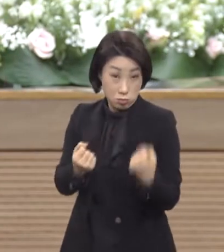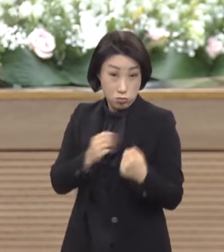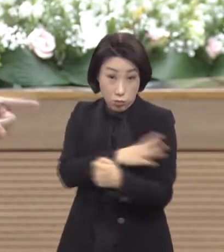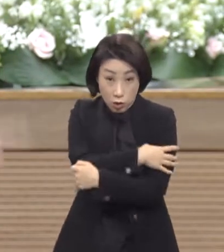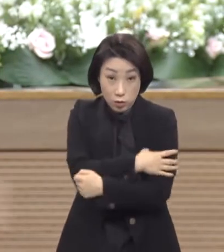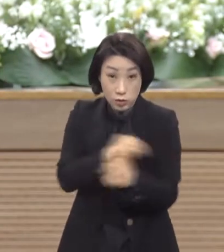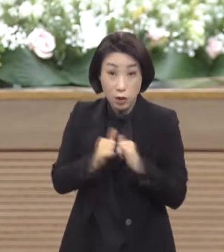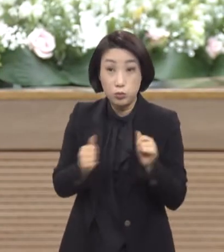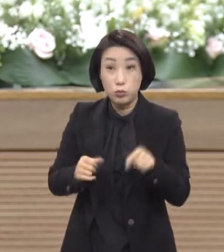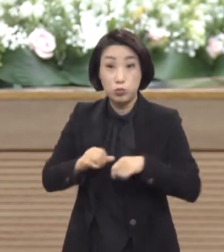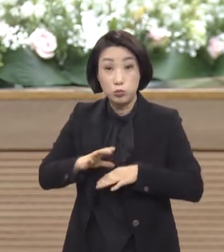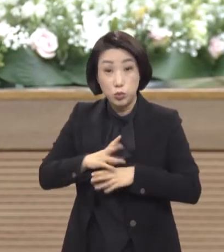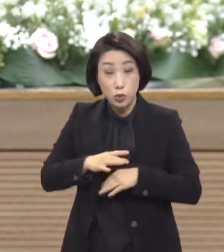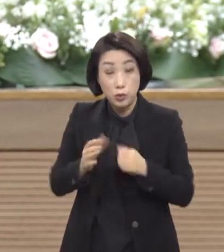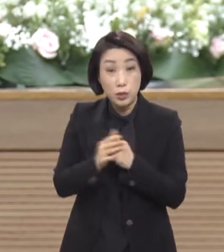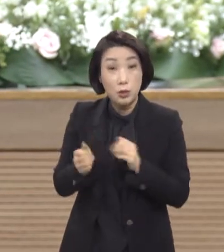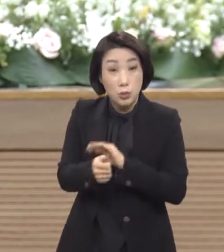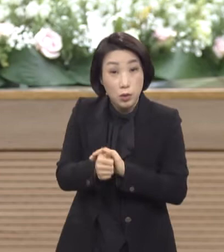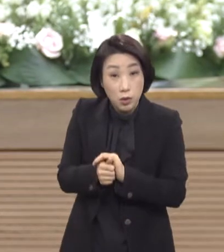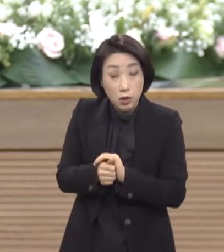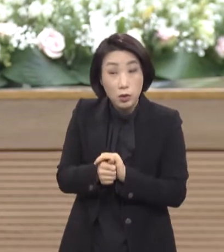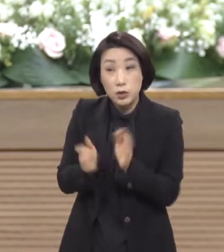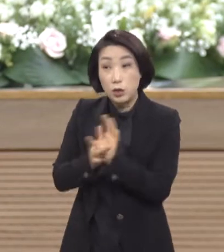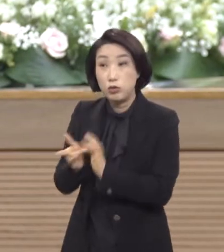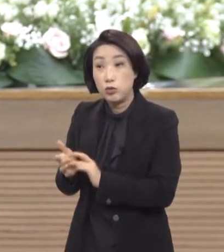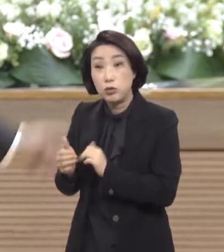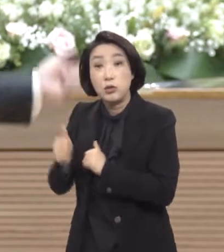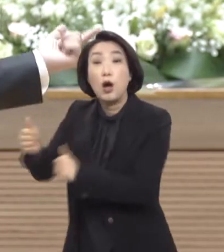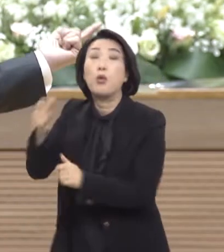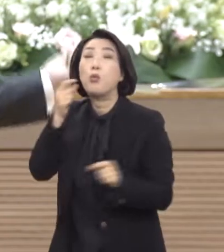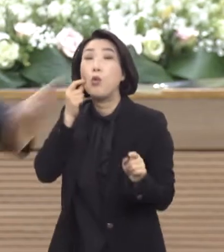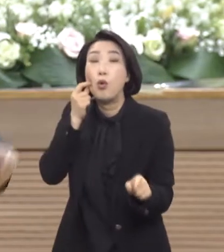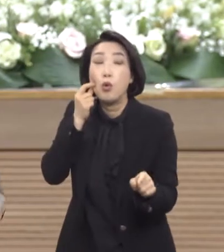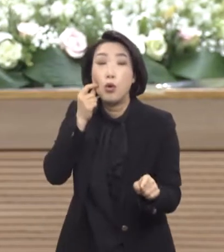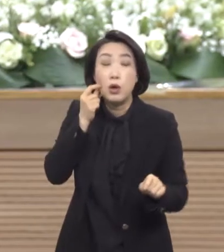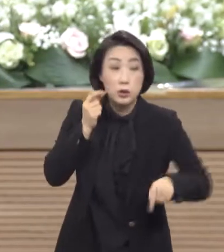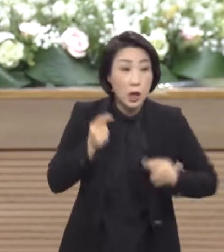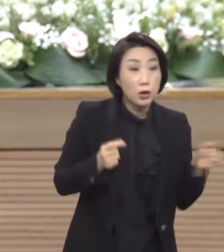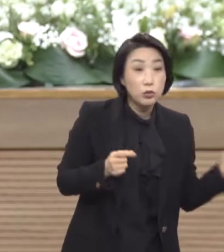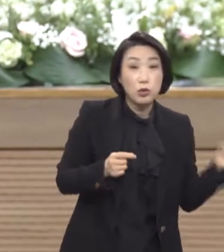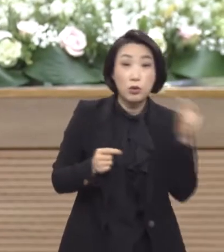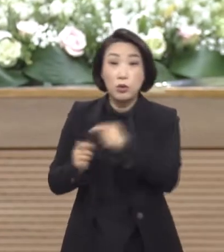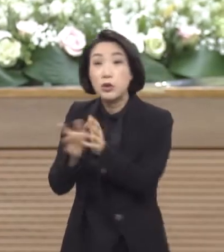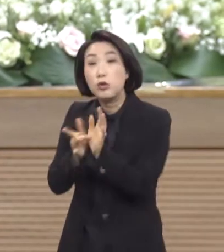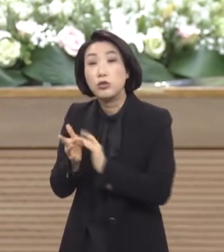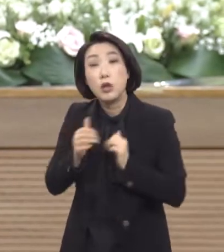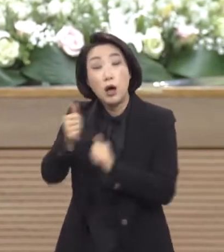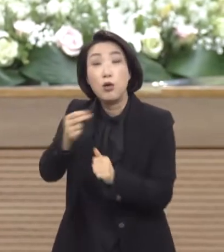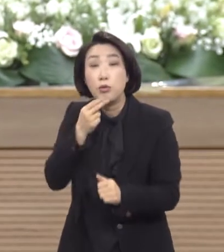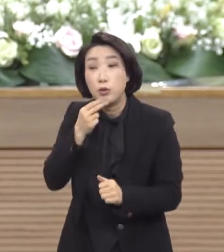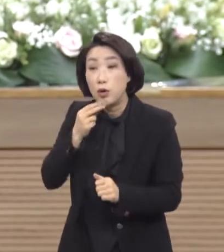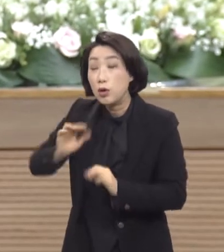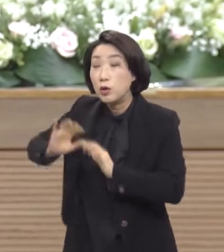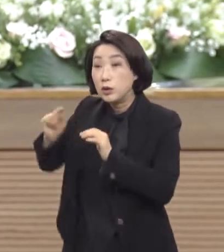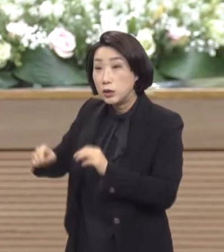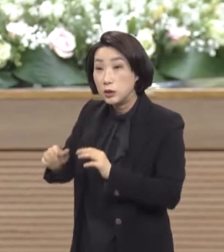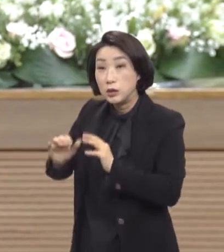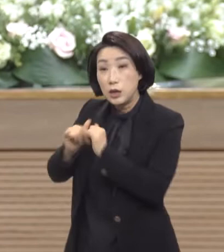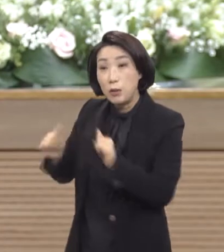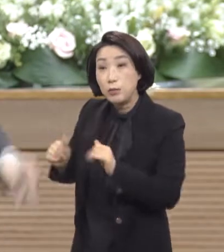사람이 무서워서. 예, 예수를 못 쫓아가니 저들도 안 가고 백성들도 못 들어가게